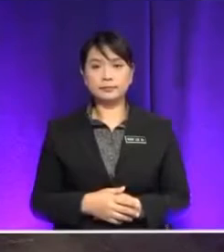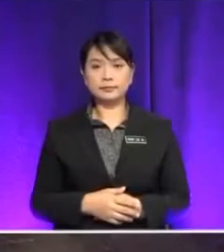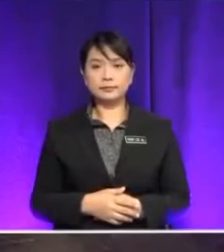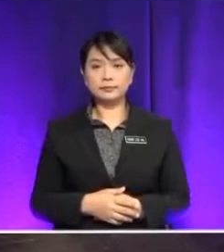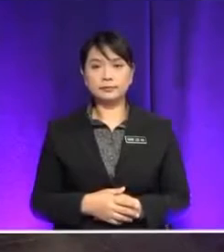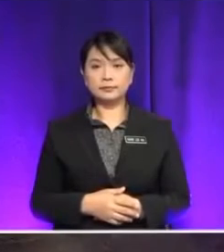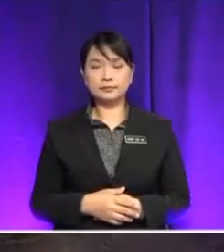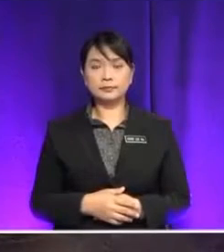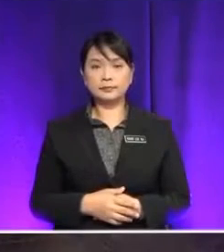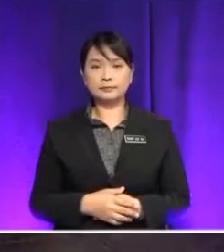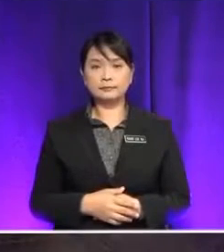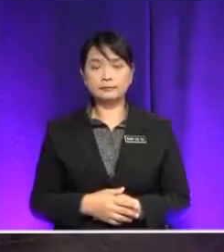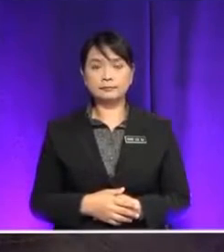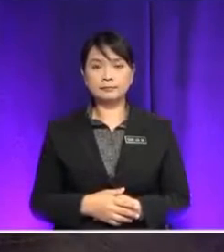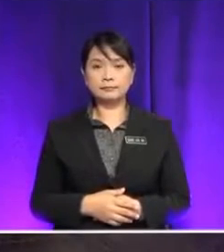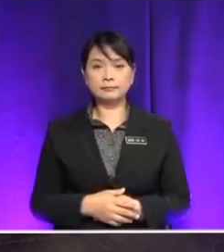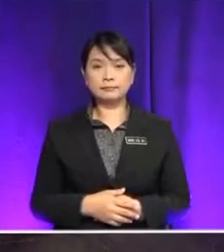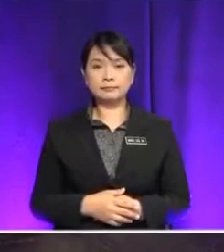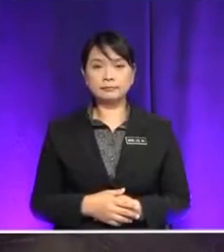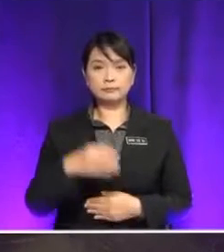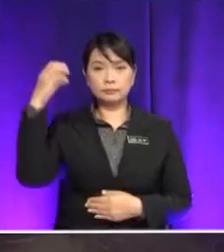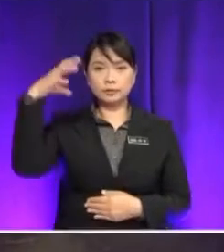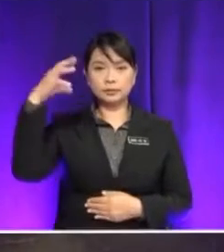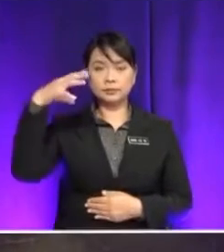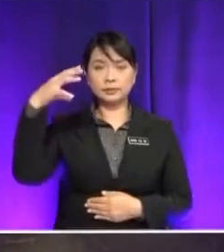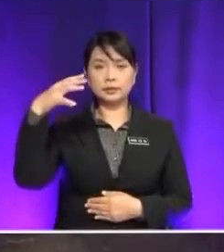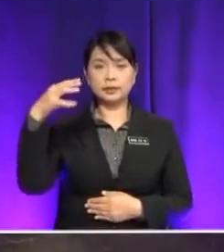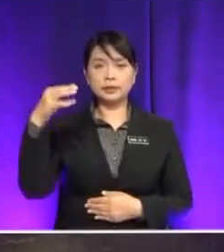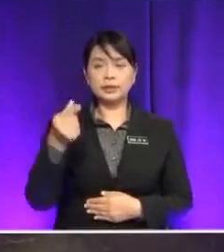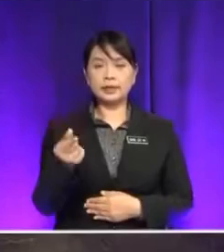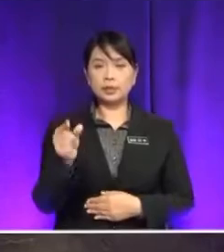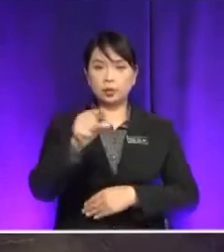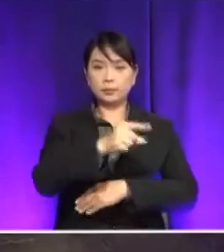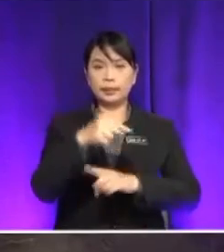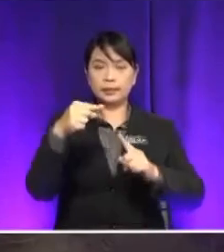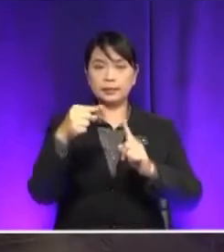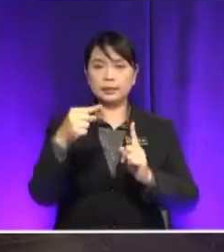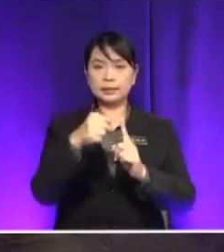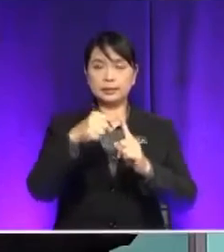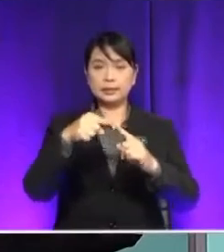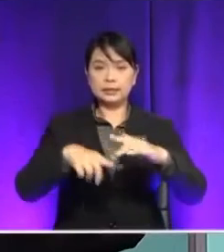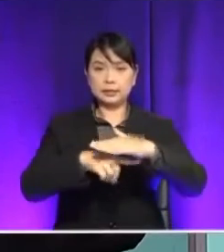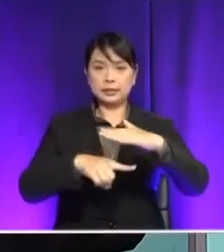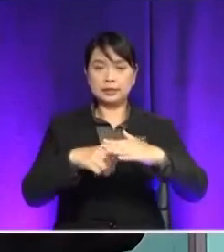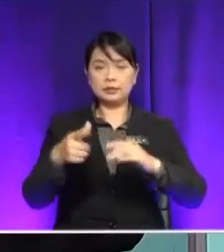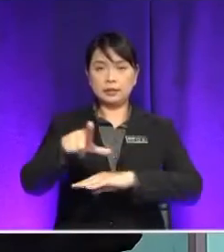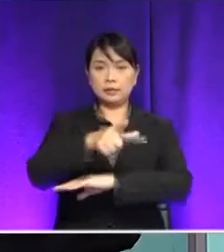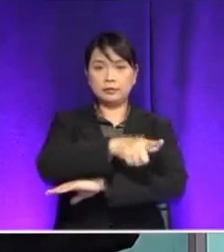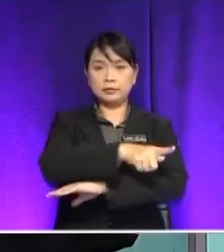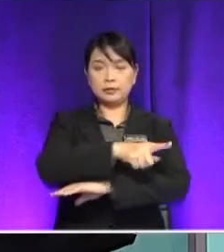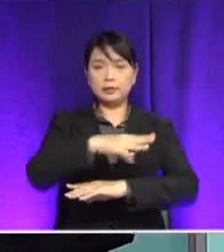tanya ya oke jawabannya pemancar memancarkan gelombang ke dasar laut dan jasa laut memantulkan gelombang